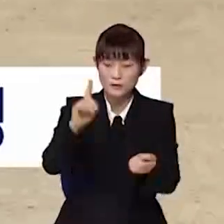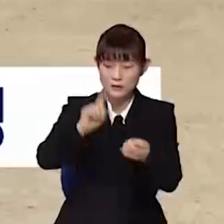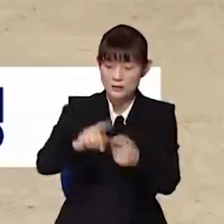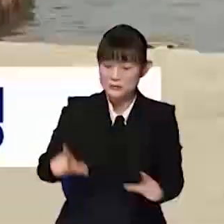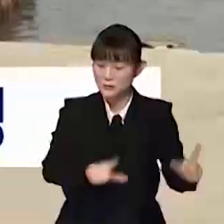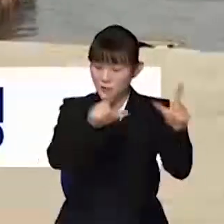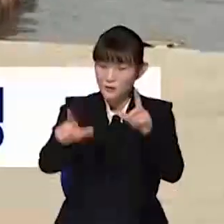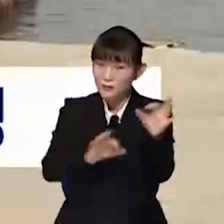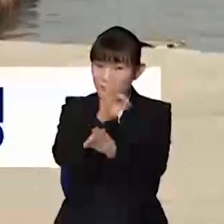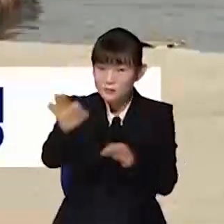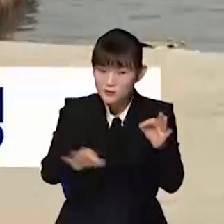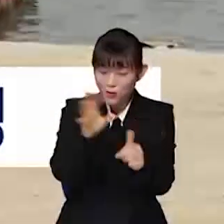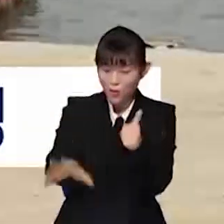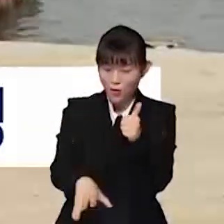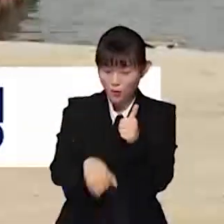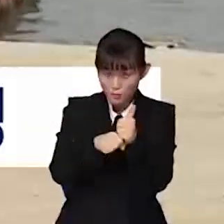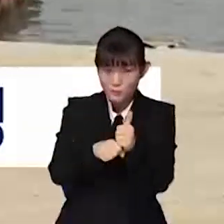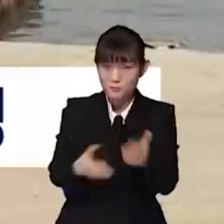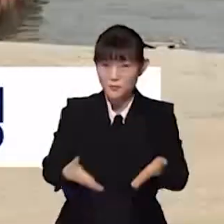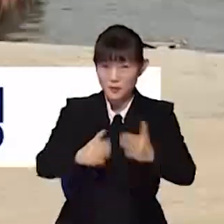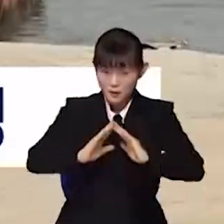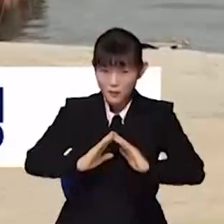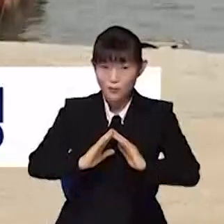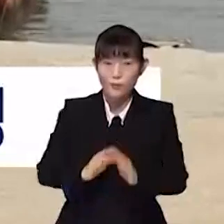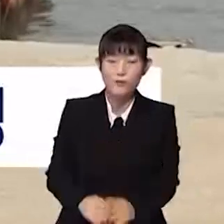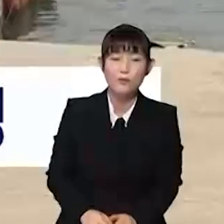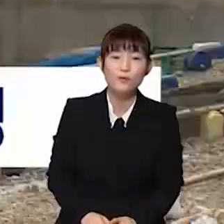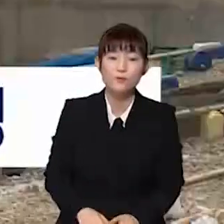생활 경제 거점을 조성하고 어항 시설